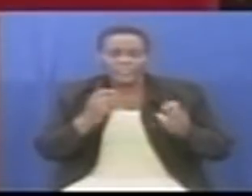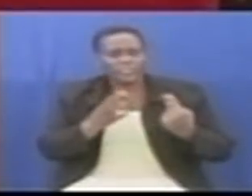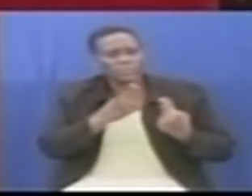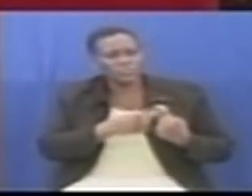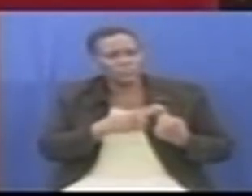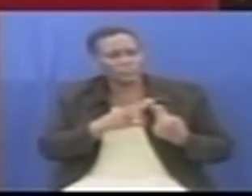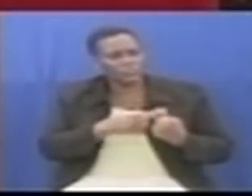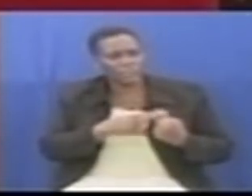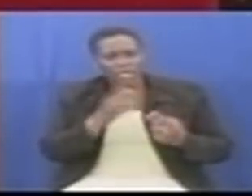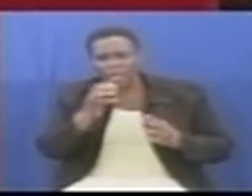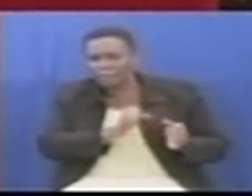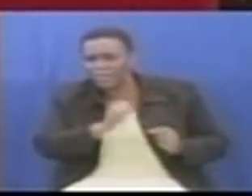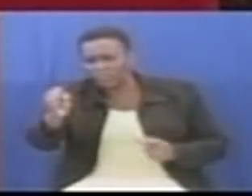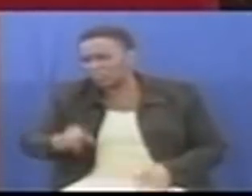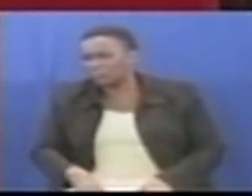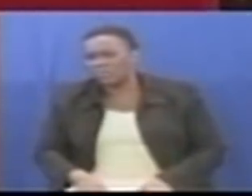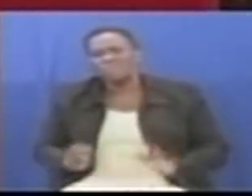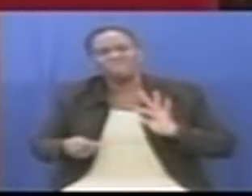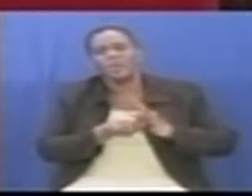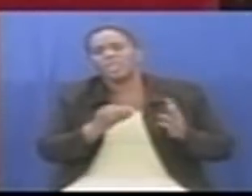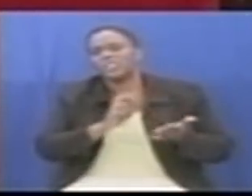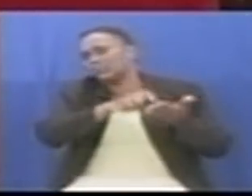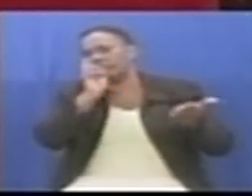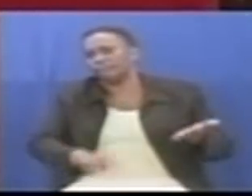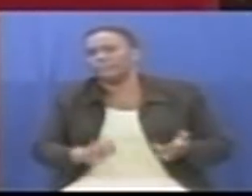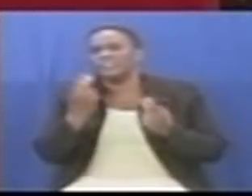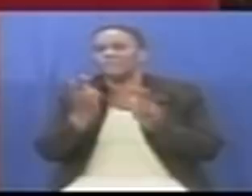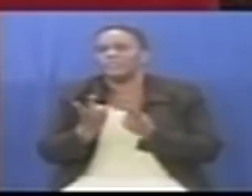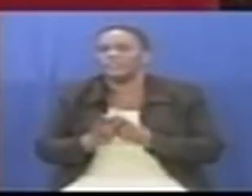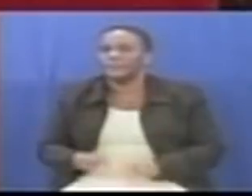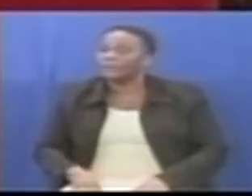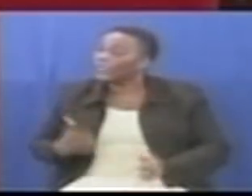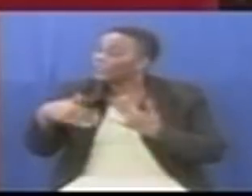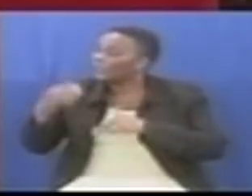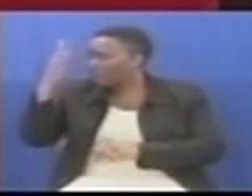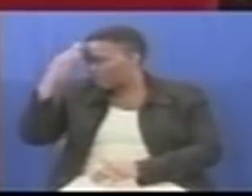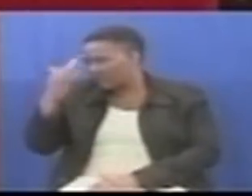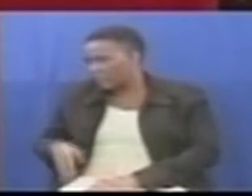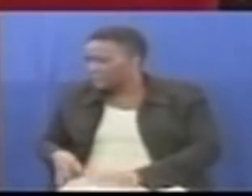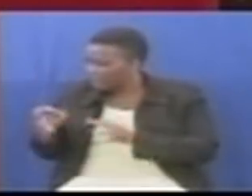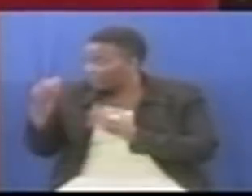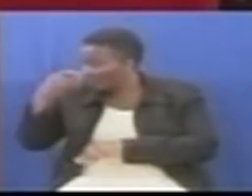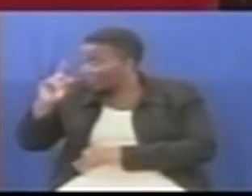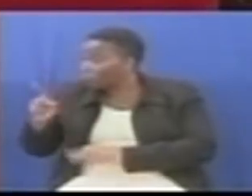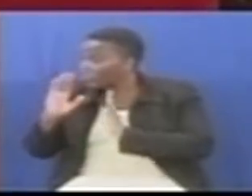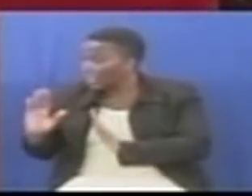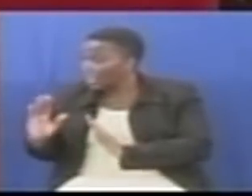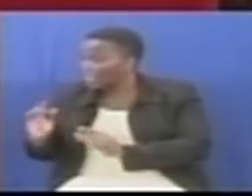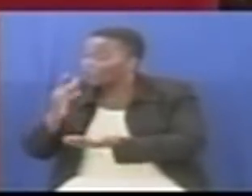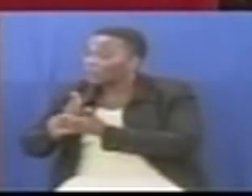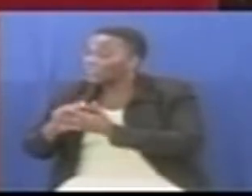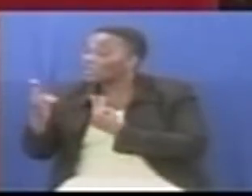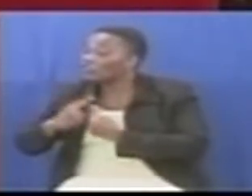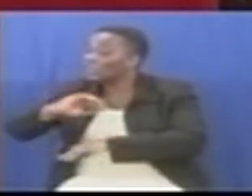kama wameingia mitini vile. Sasa napenda kuuliza tu mheshimiwa mwenyekiti, serikali iko tayari kumrudisha ule bwana ili mradi ukamilike